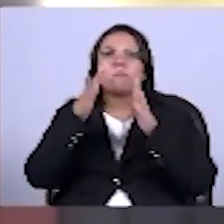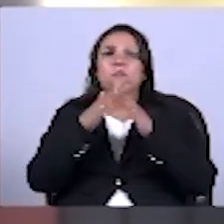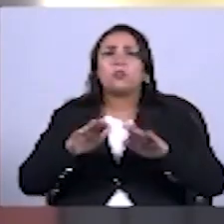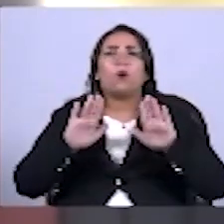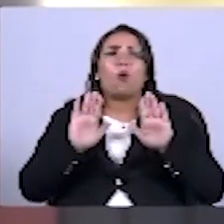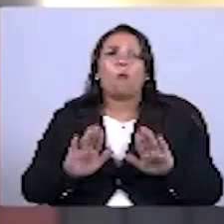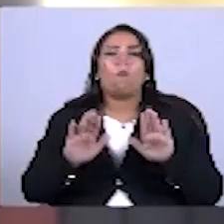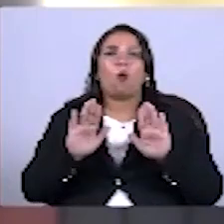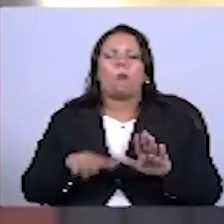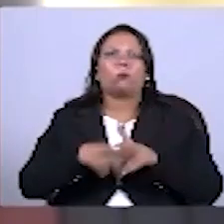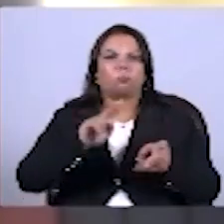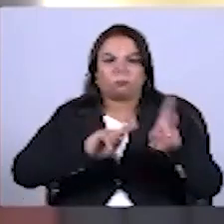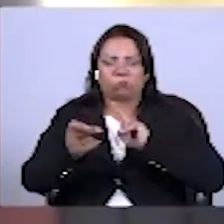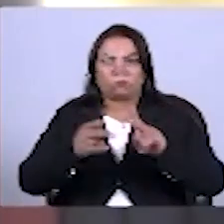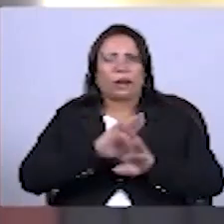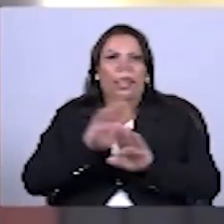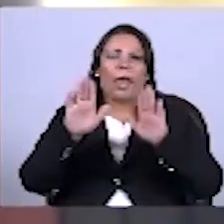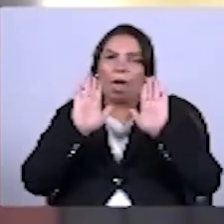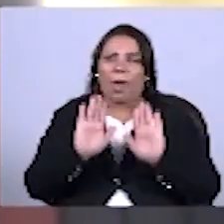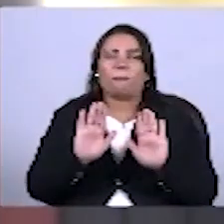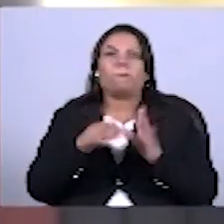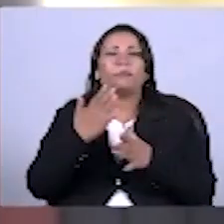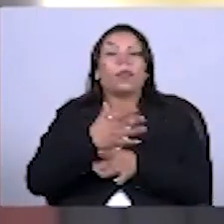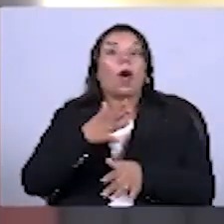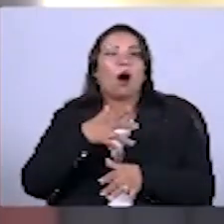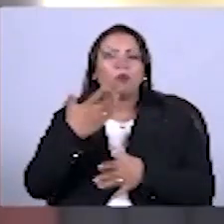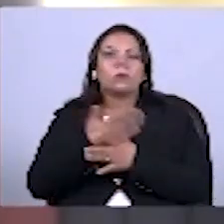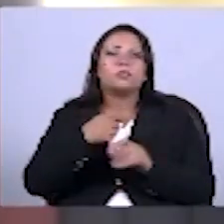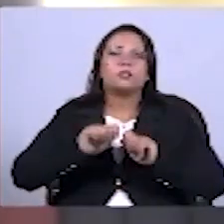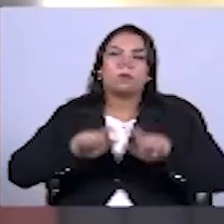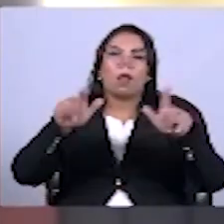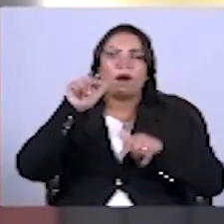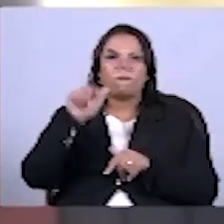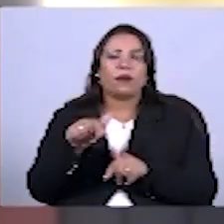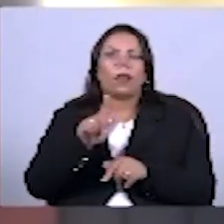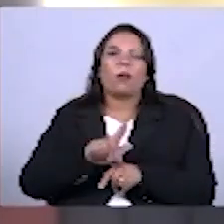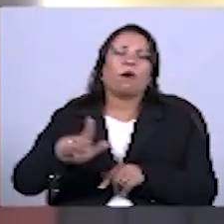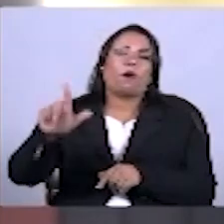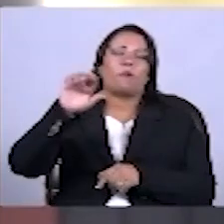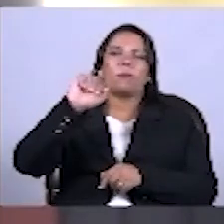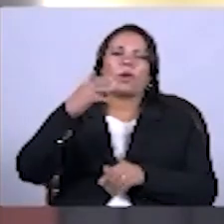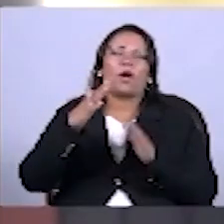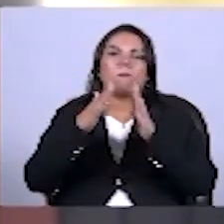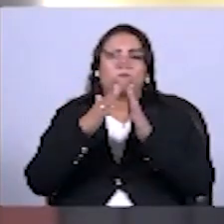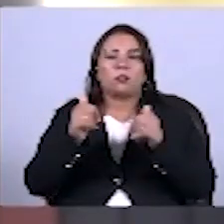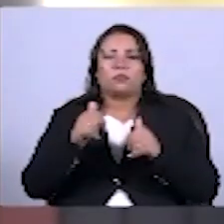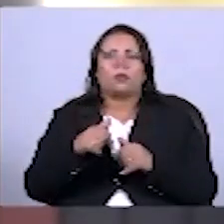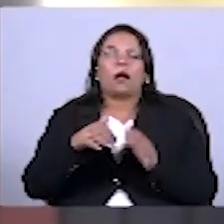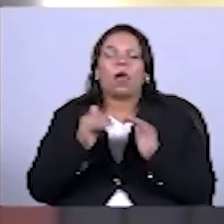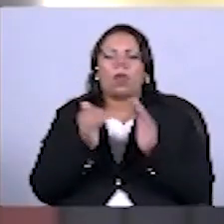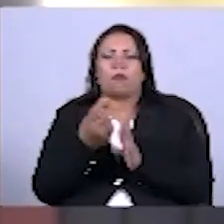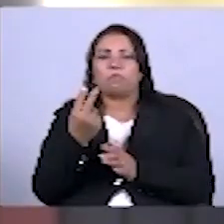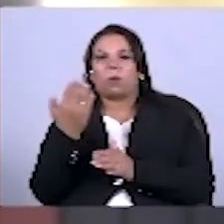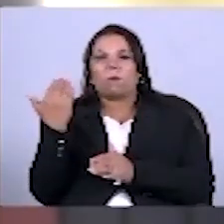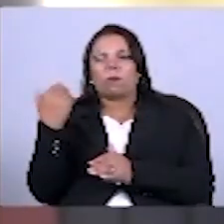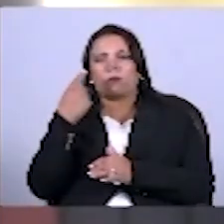ثابته على موقفها في كل ما تقول وهذا ما صرحت به القيادات المصريه الايام